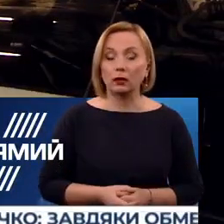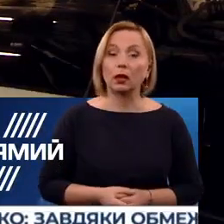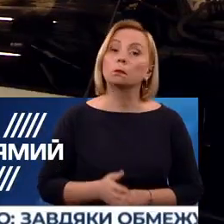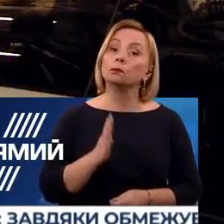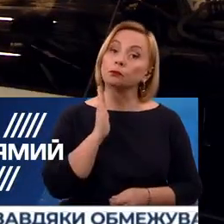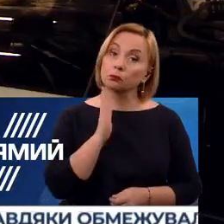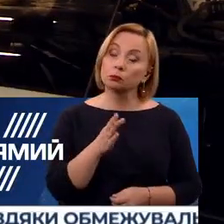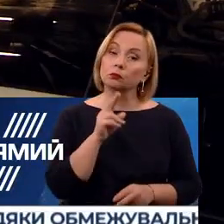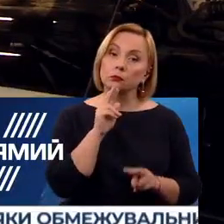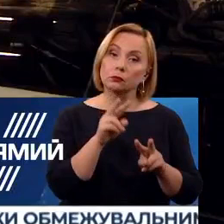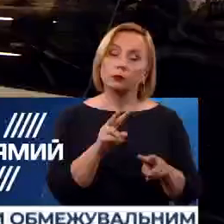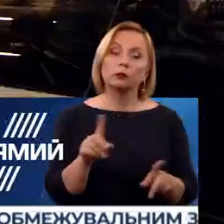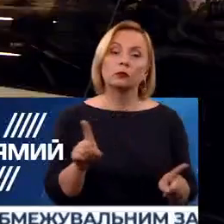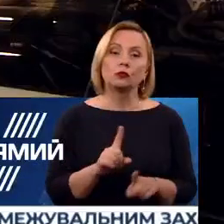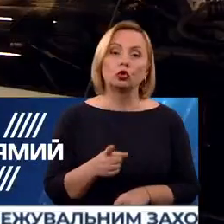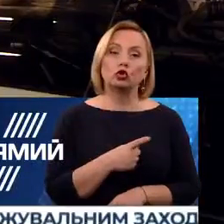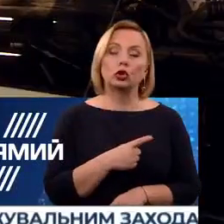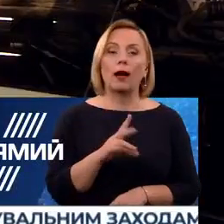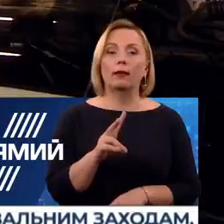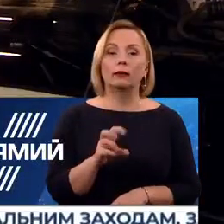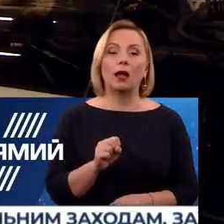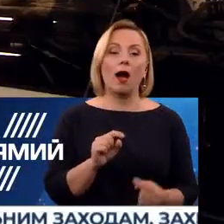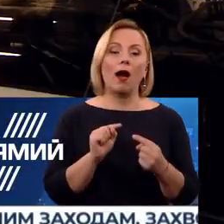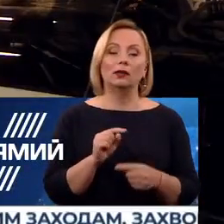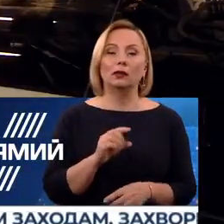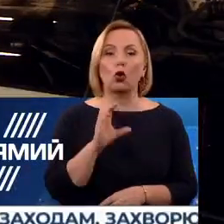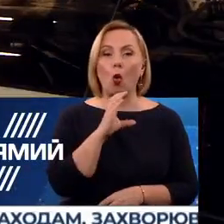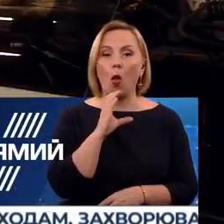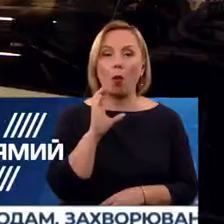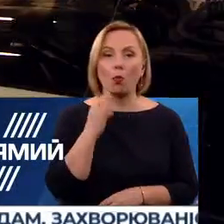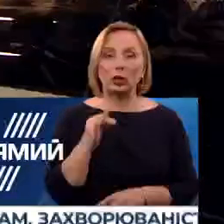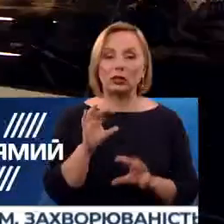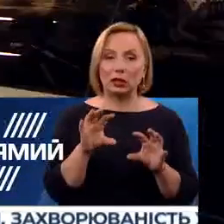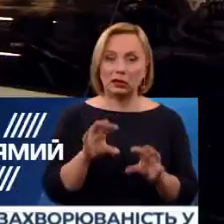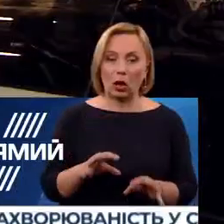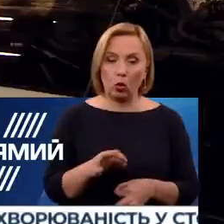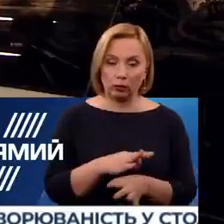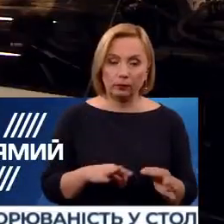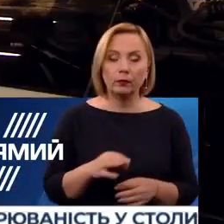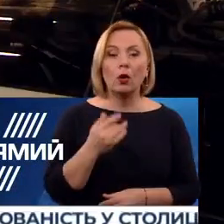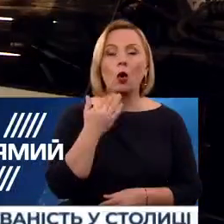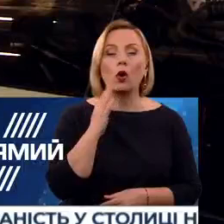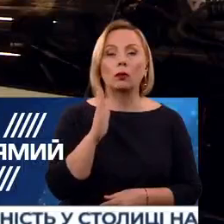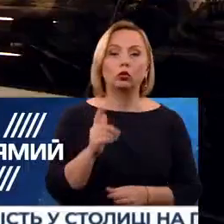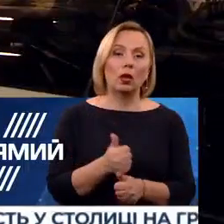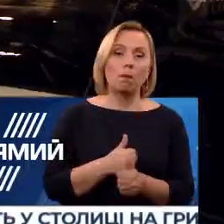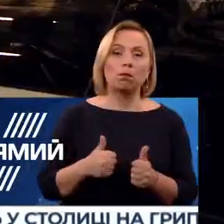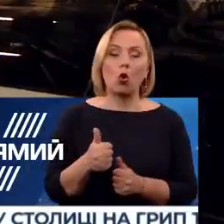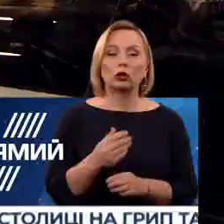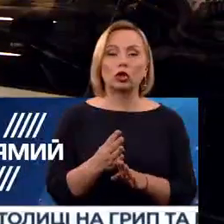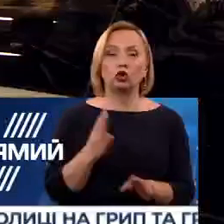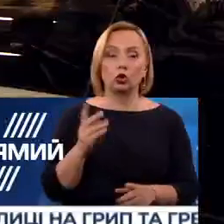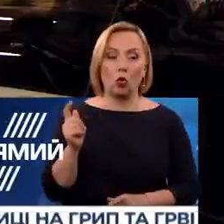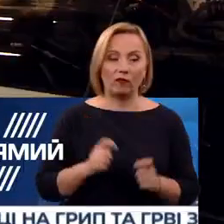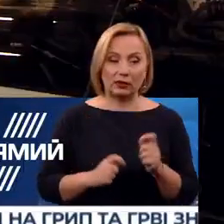що чекатиме на антиколомойський законопроект і коли може відбутися позачергове засідання. Буквально у нас є 10 секунд для того,